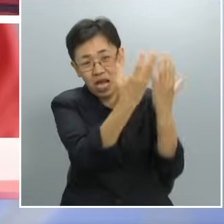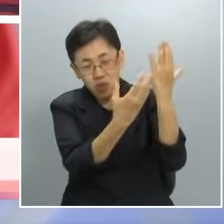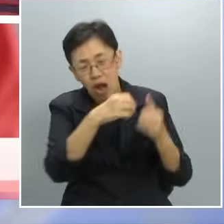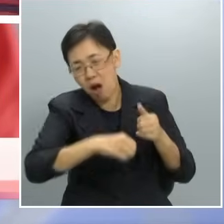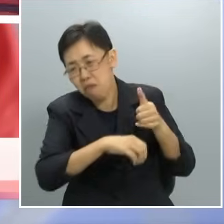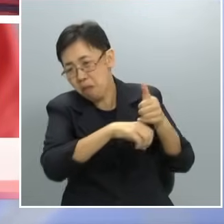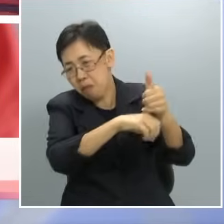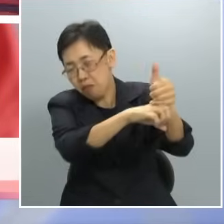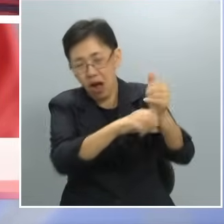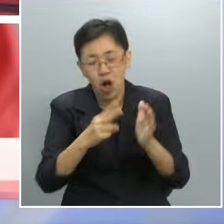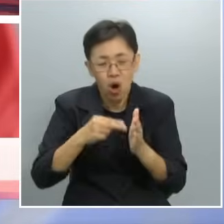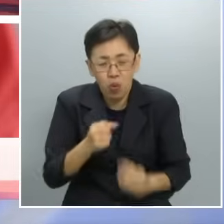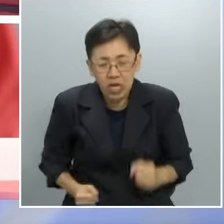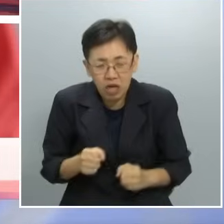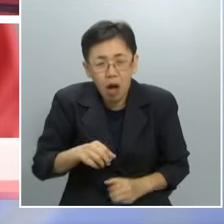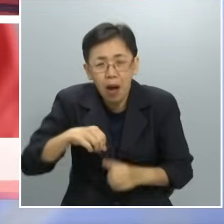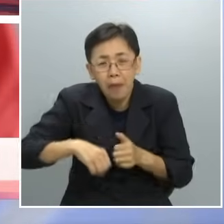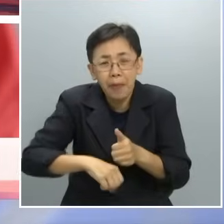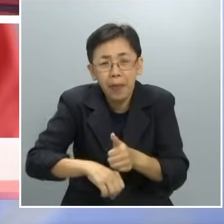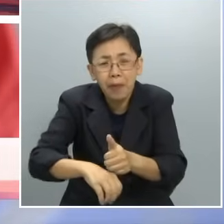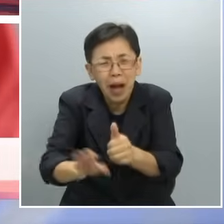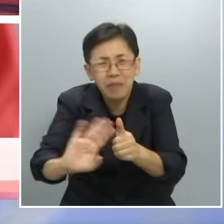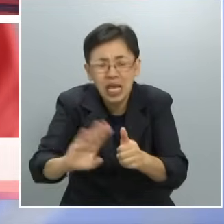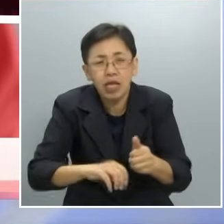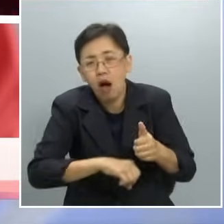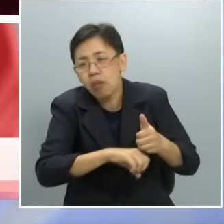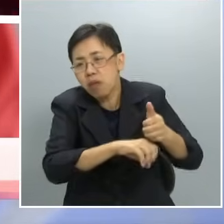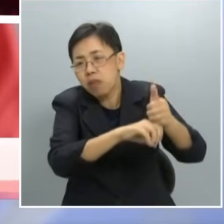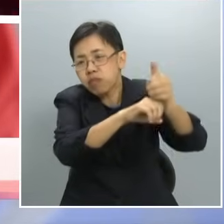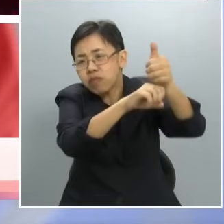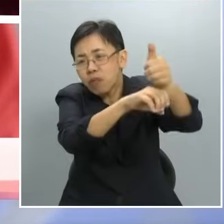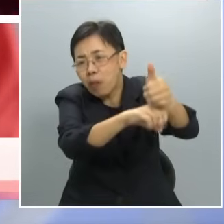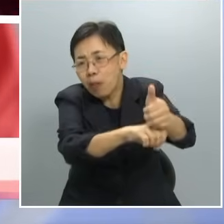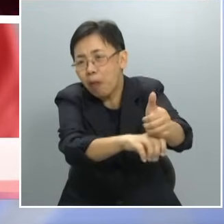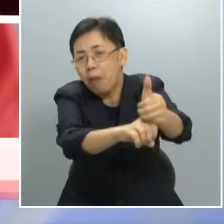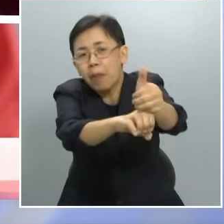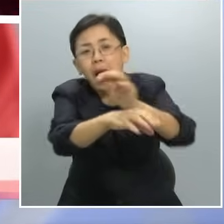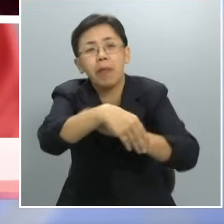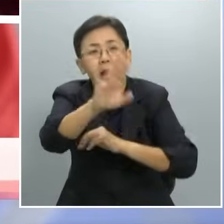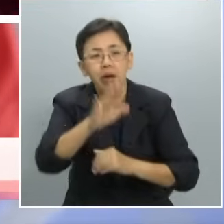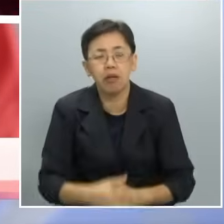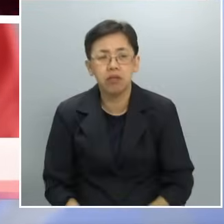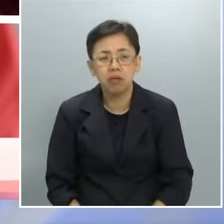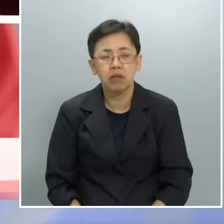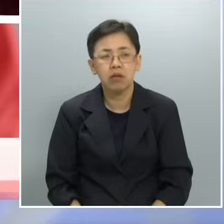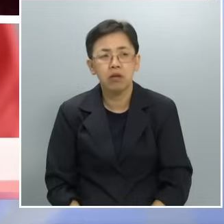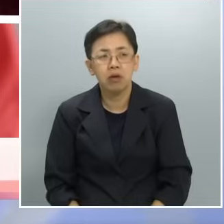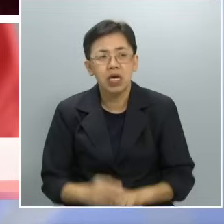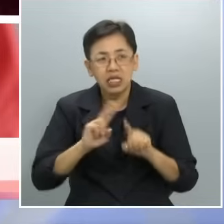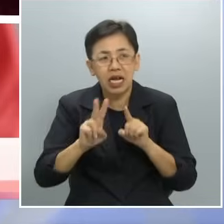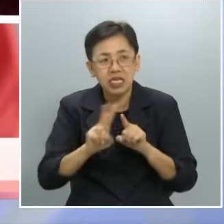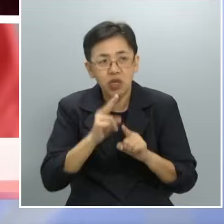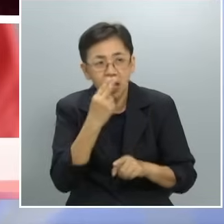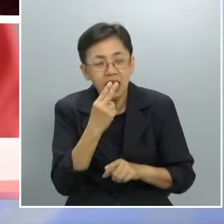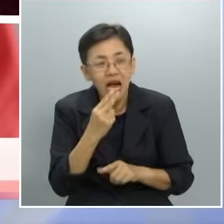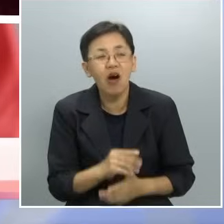ไม่ได้วิ่งถนนนะ ไม่ได้วิ่งออกยอดนี่โค้งข้ามไปนู่นมันลอยข้ามฝั่งกันนู้นไปเลยไปเที่ยว2มันวิ่งเนี่ยนี่ตามถนนไ